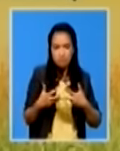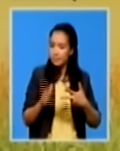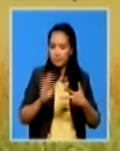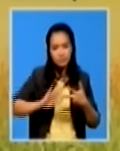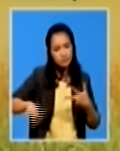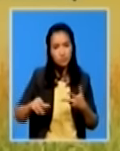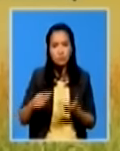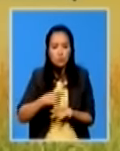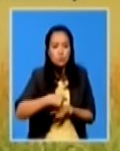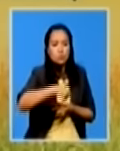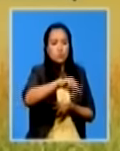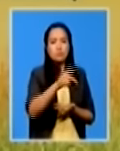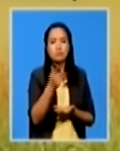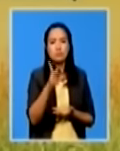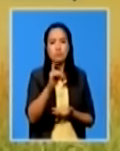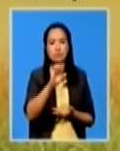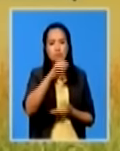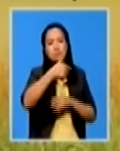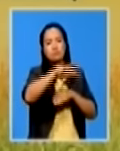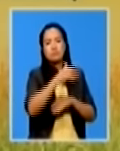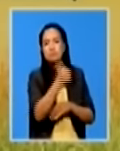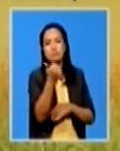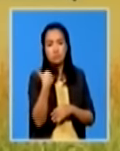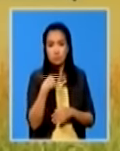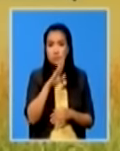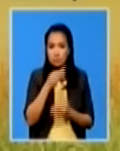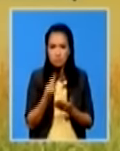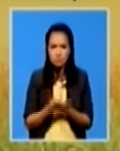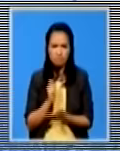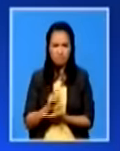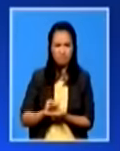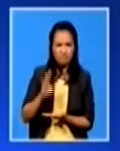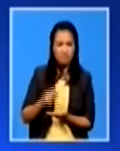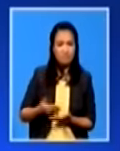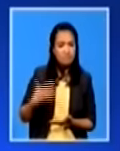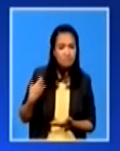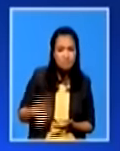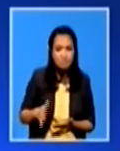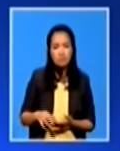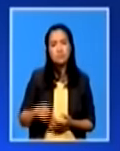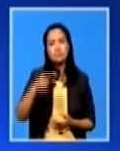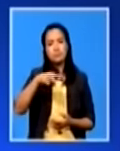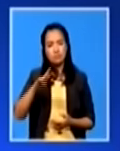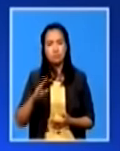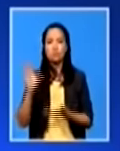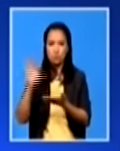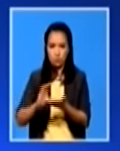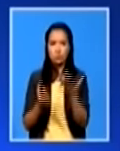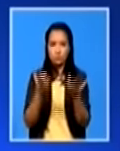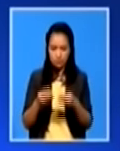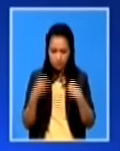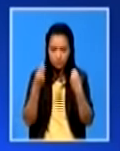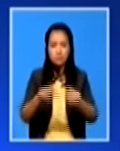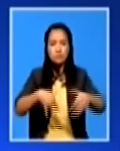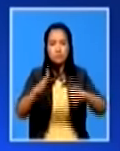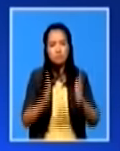ารถโอนคดีไปพิจารณานอกพื้นที่ได้ถ้ามีค่าใช้จ่ายสูงไม่สะดวกก็มีการออกพรบ.กองทุนยุติธรรมให้กับประชาชนที่